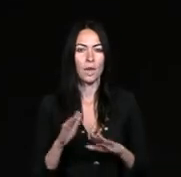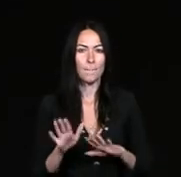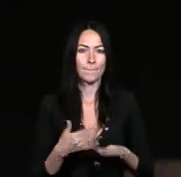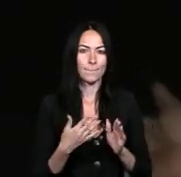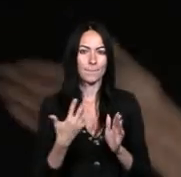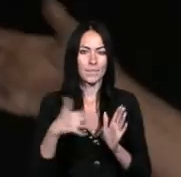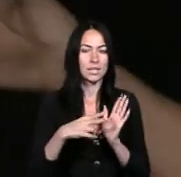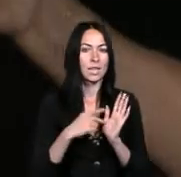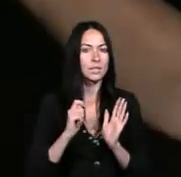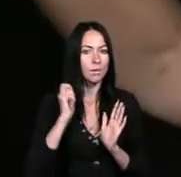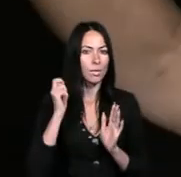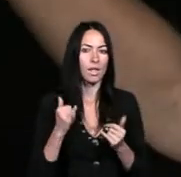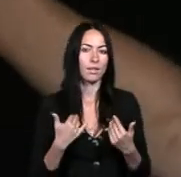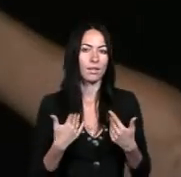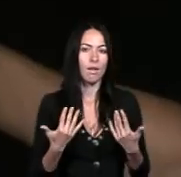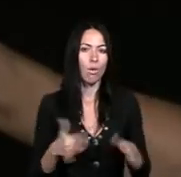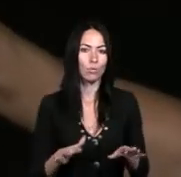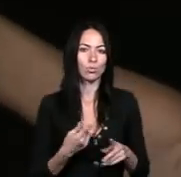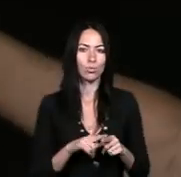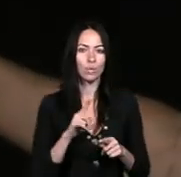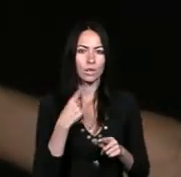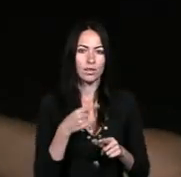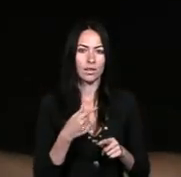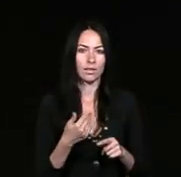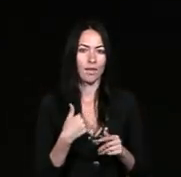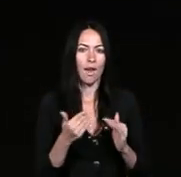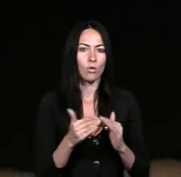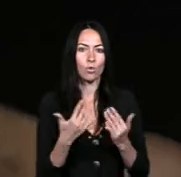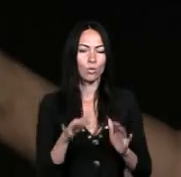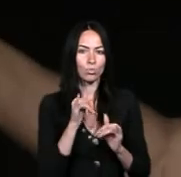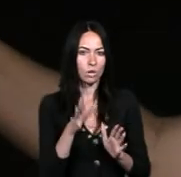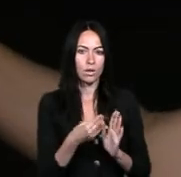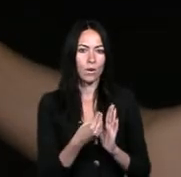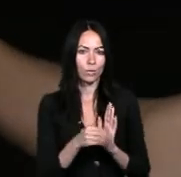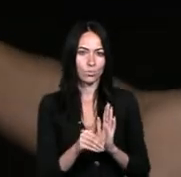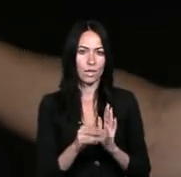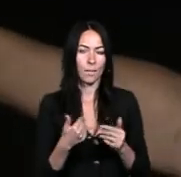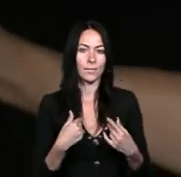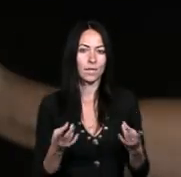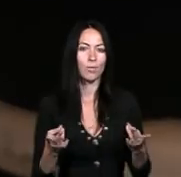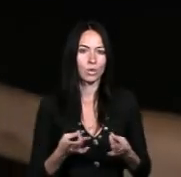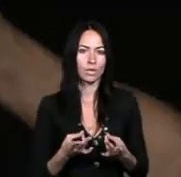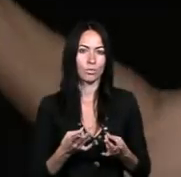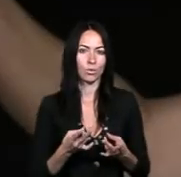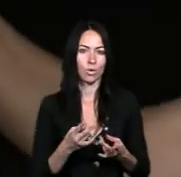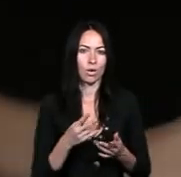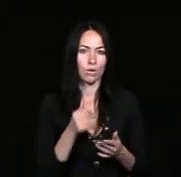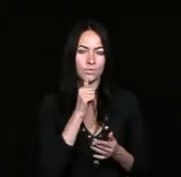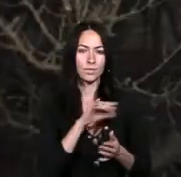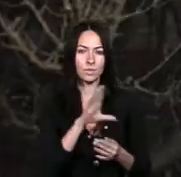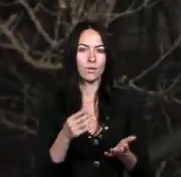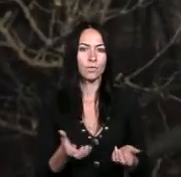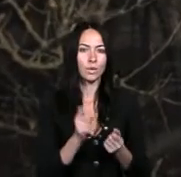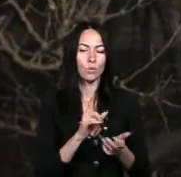років, і я вже, так сказати, дом не приобрету, мені треба відбивати усе, щоб спасти